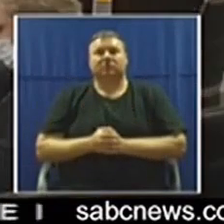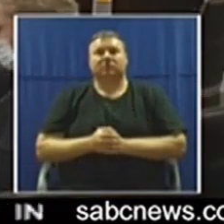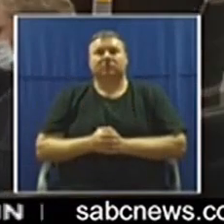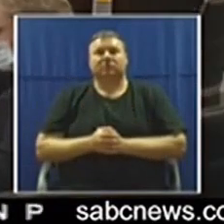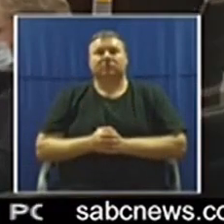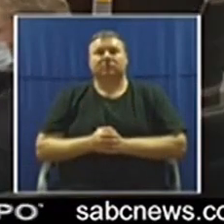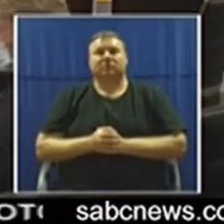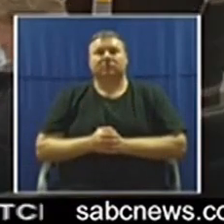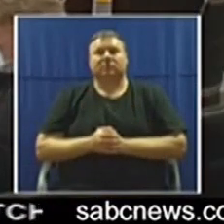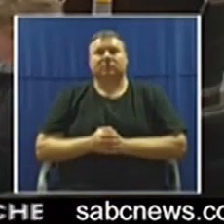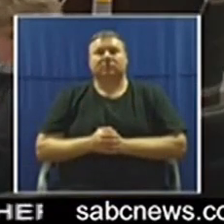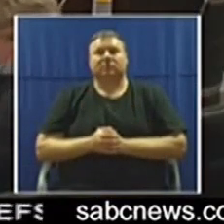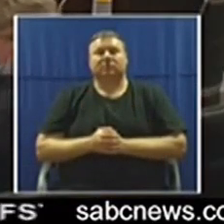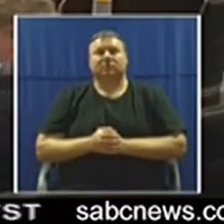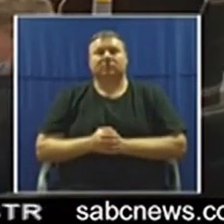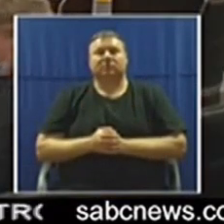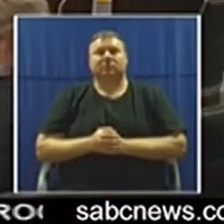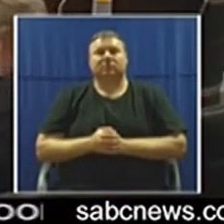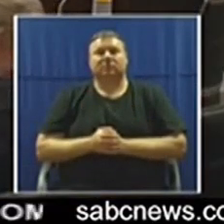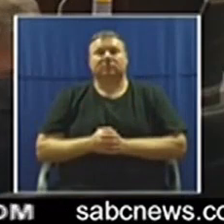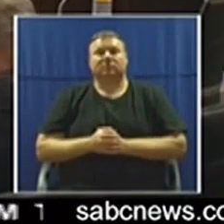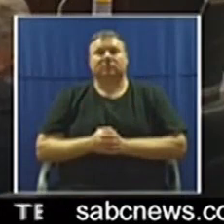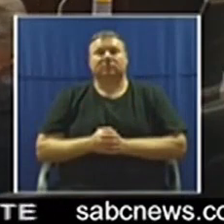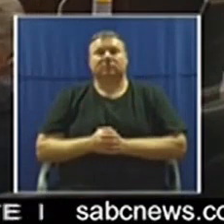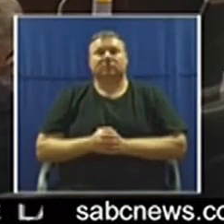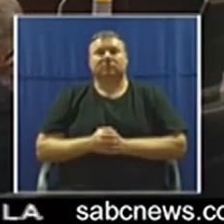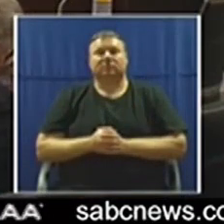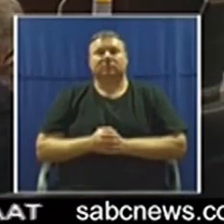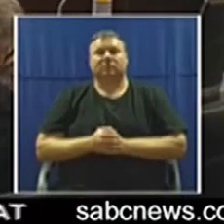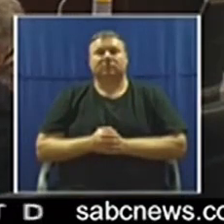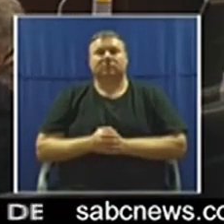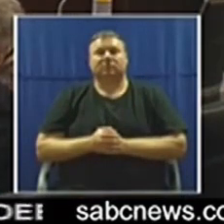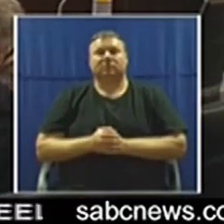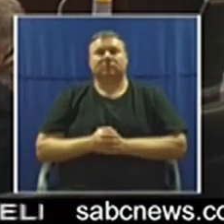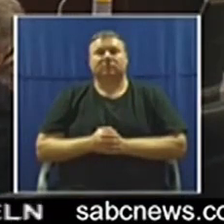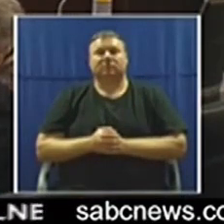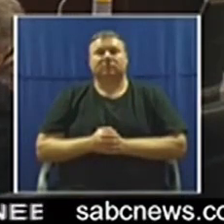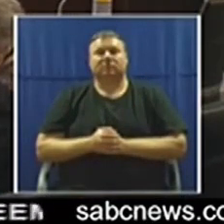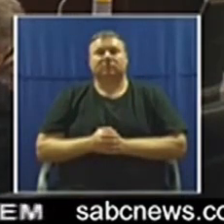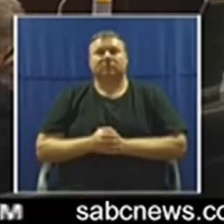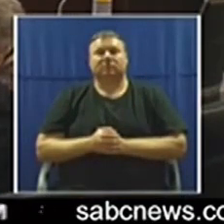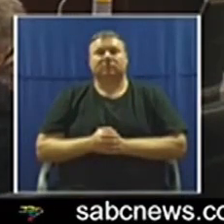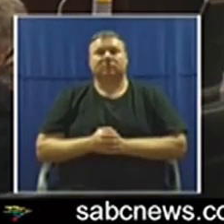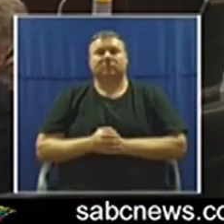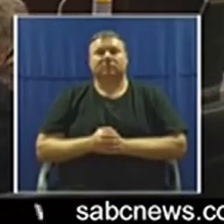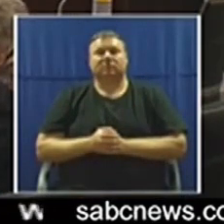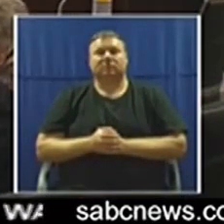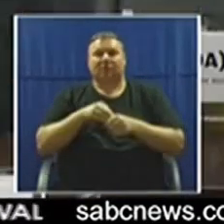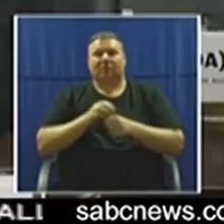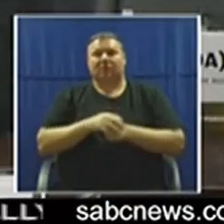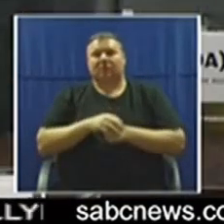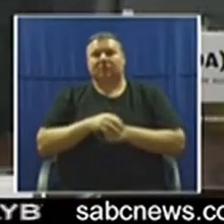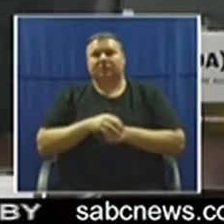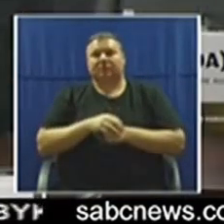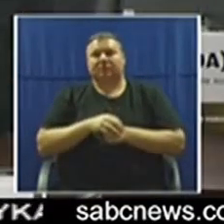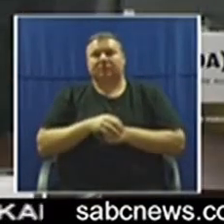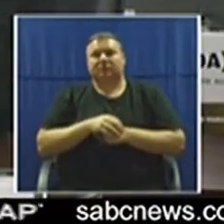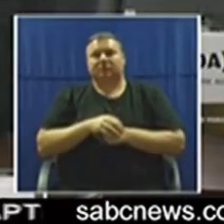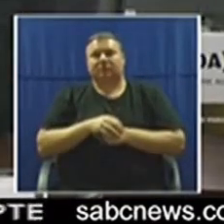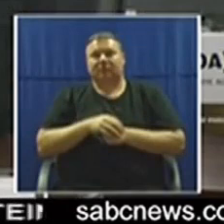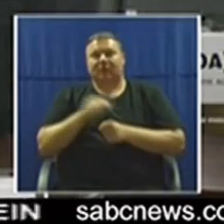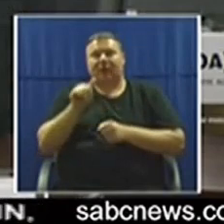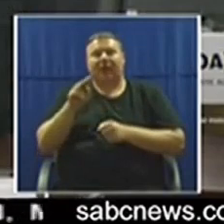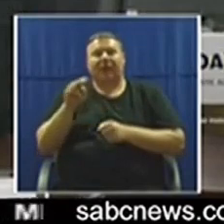gefokus. Hy hou vol, Suid-Afrika is op die pad van gemengde energiegebruik. Dit sluit 'n gasplan,